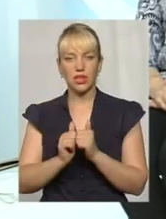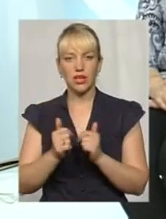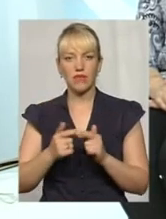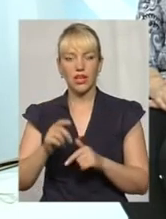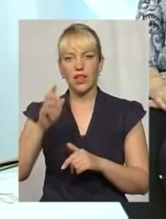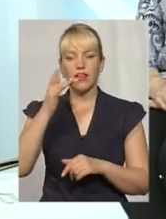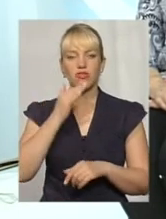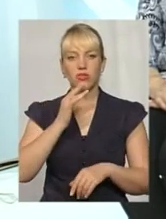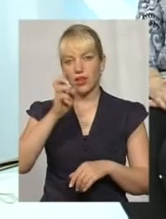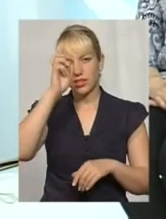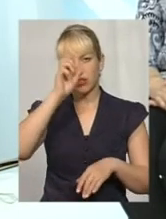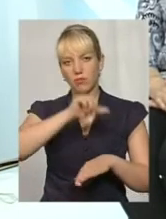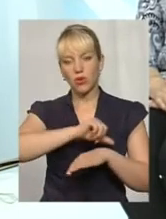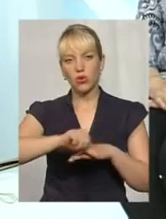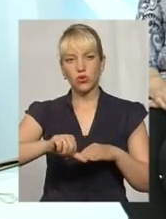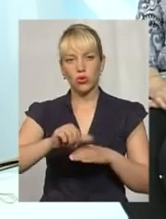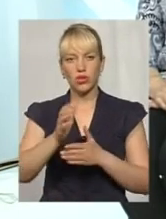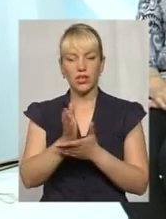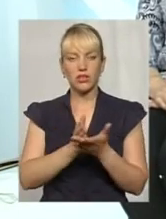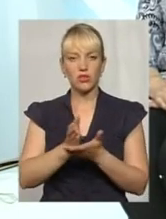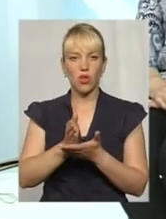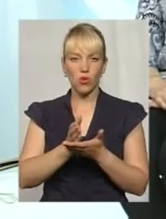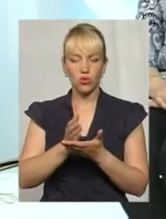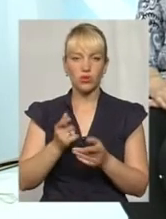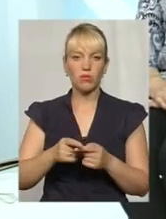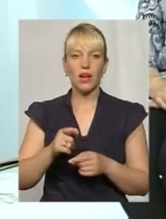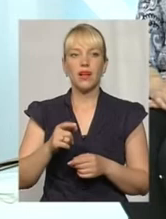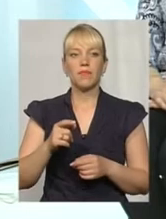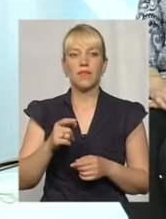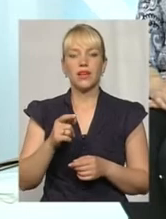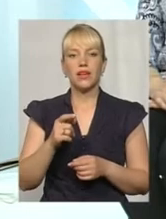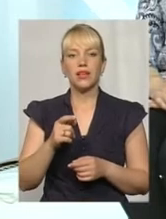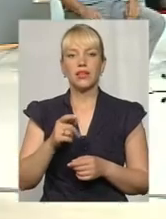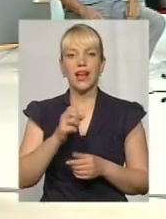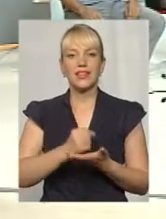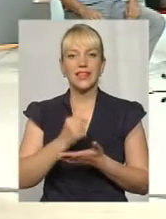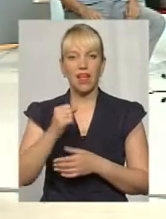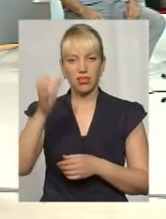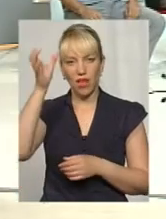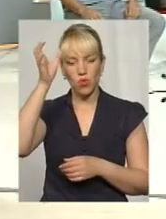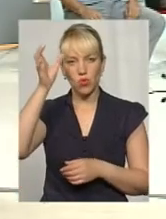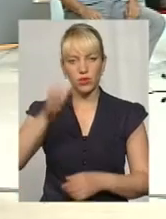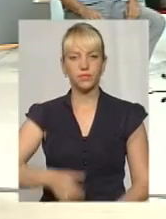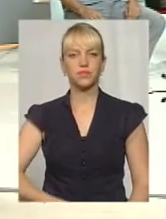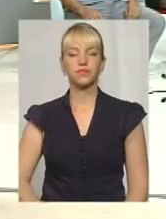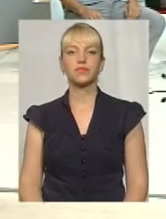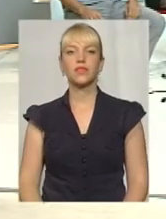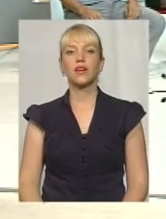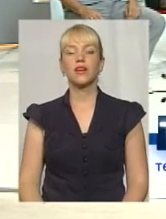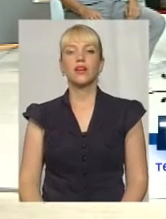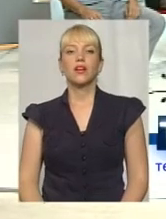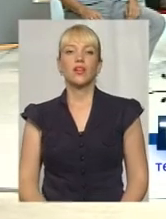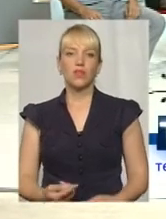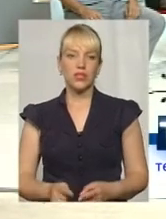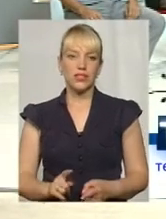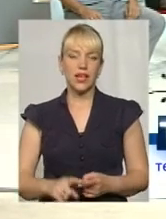Державної прикордонної служби імені Богдана Хмельницького, кандидат юридичних наук, доцент. Доброго здоров'я, шановні гості. Власне, оце єдине